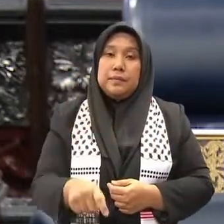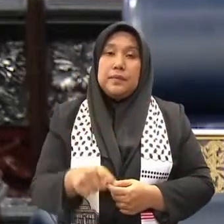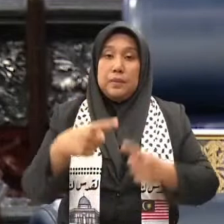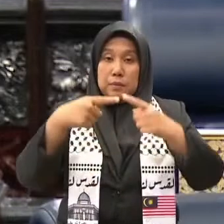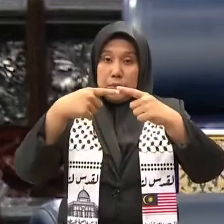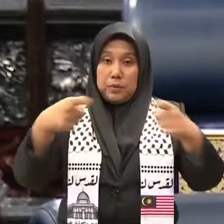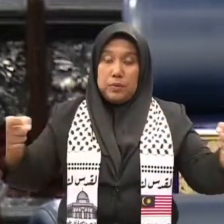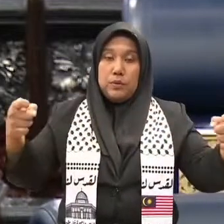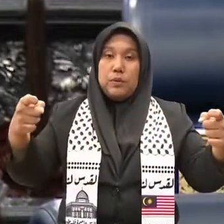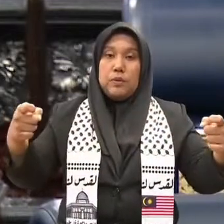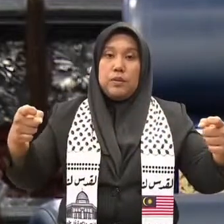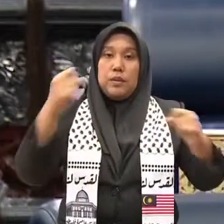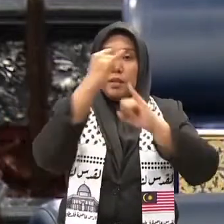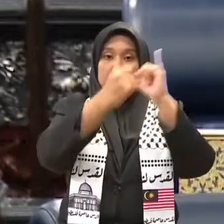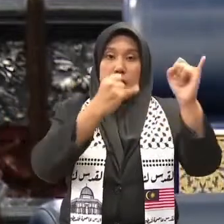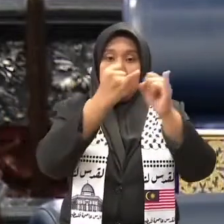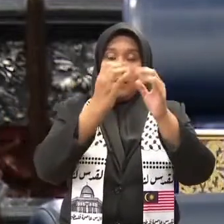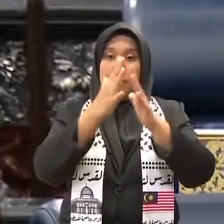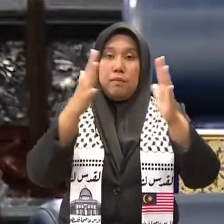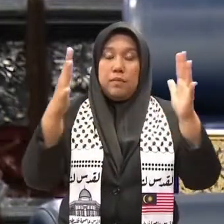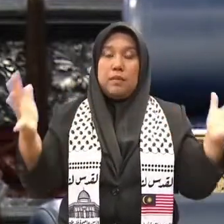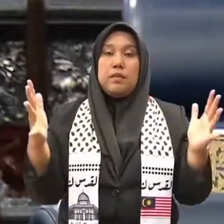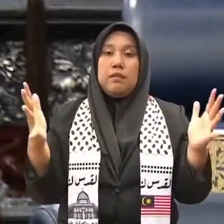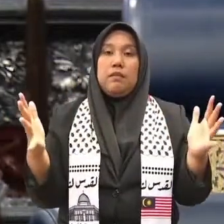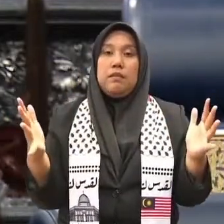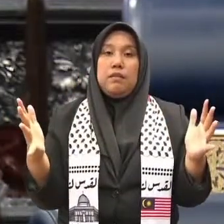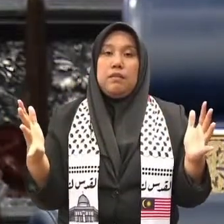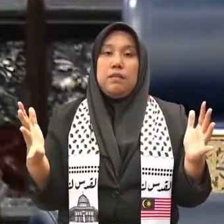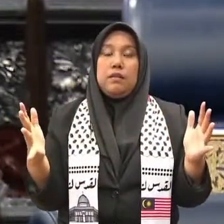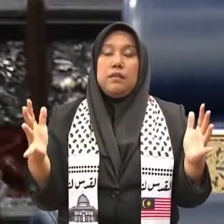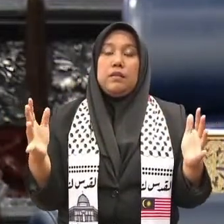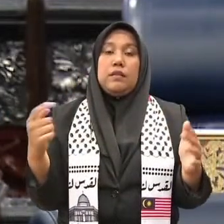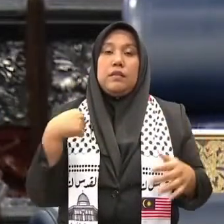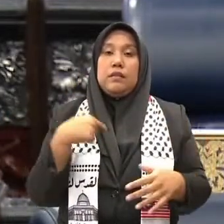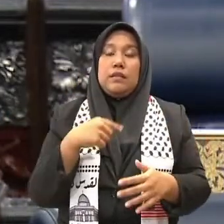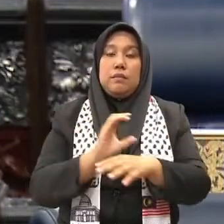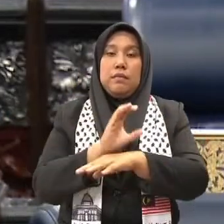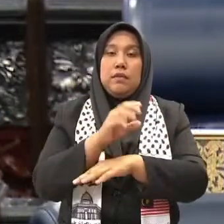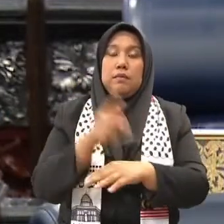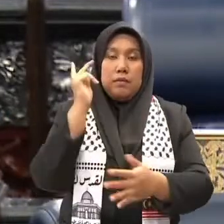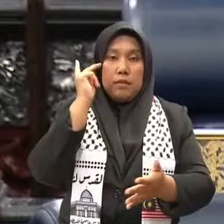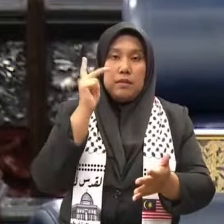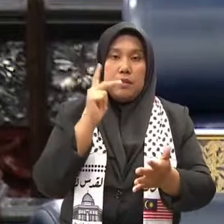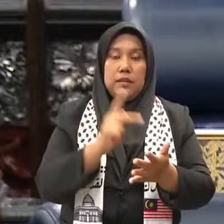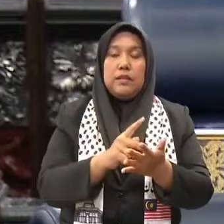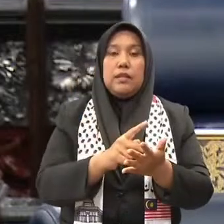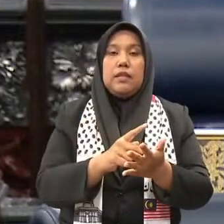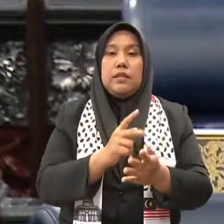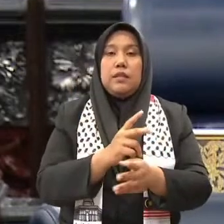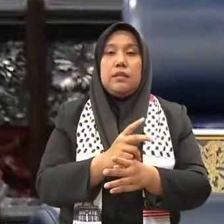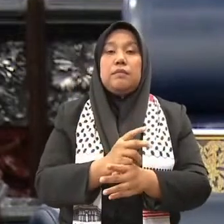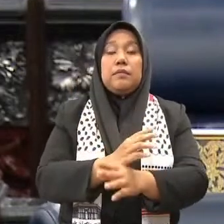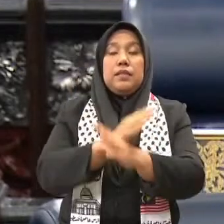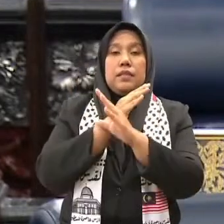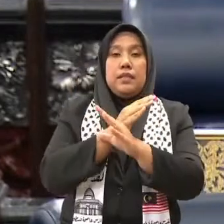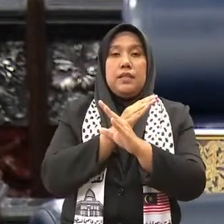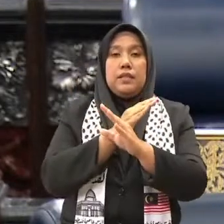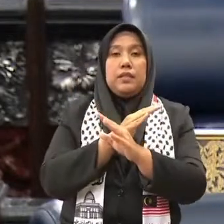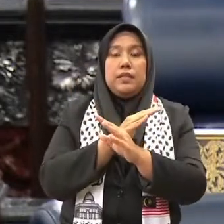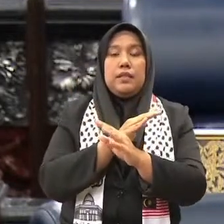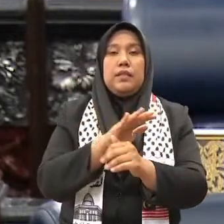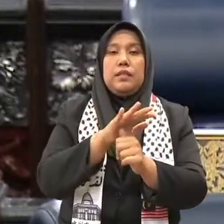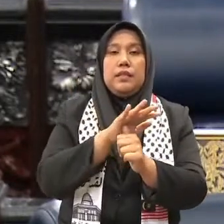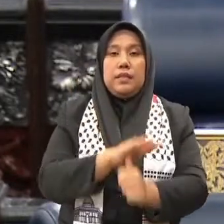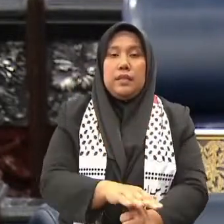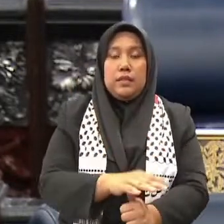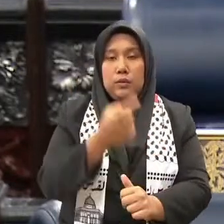besar jika tidak Kita terpaksa memperkenalkan kembali langkah kawalan modal untuk mencegah dan mengatasi tekanan spekulatif